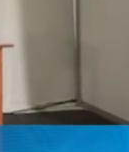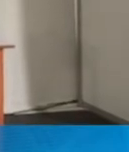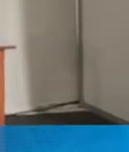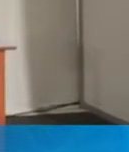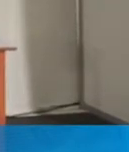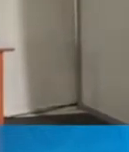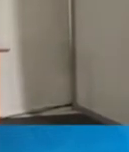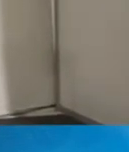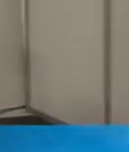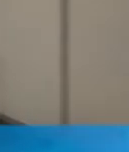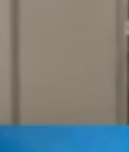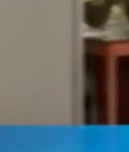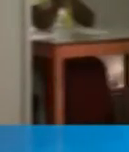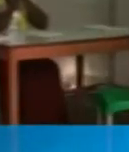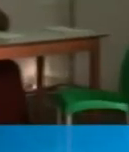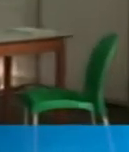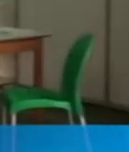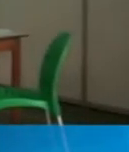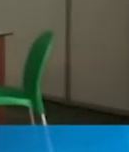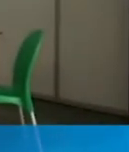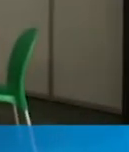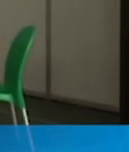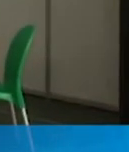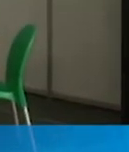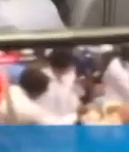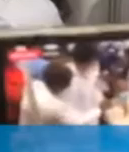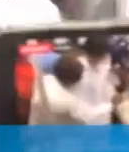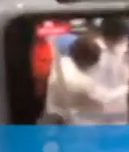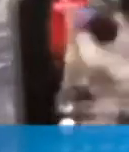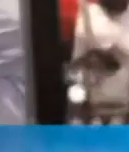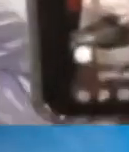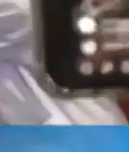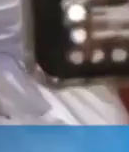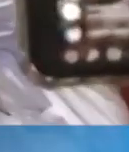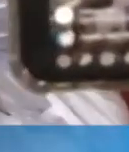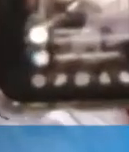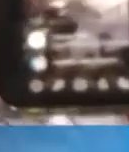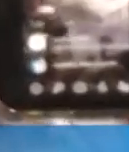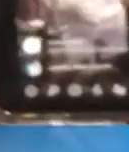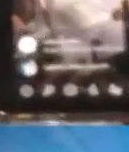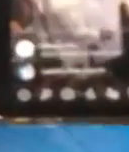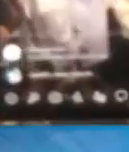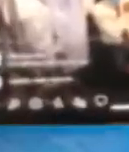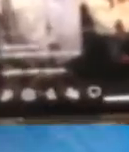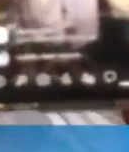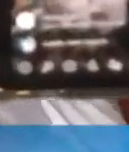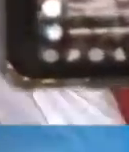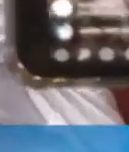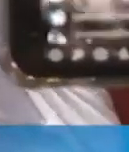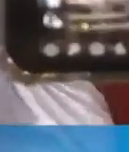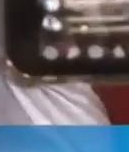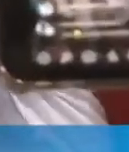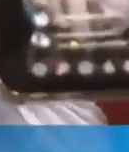des sports dans la commune de Trècheville. Le personnel de santé, les forces de défense et les enseignants constituent les